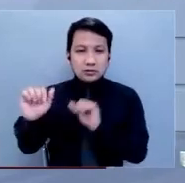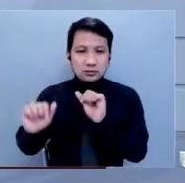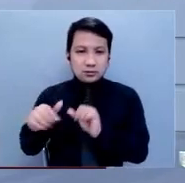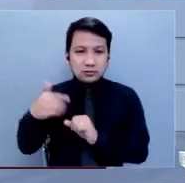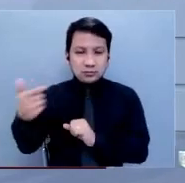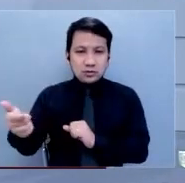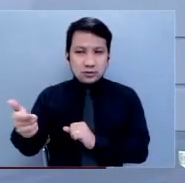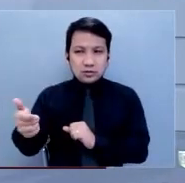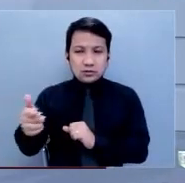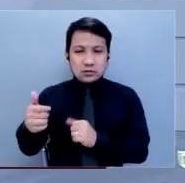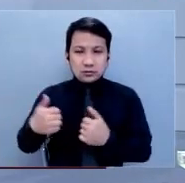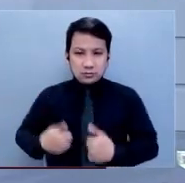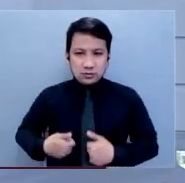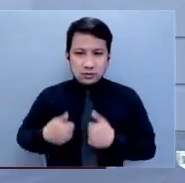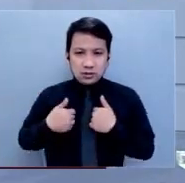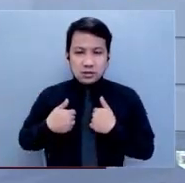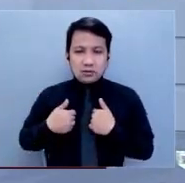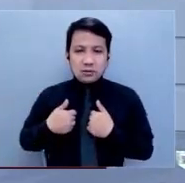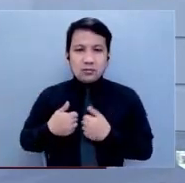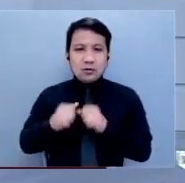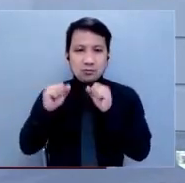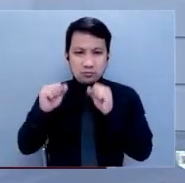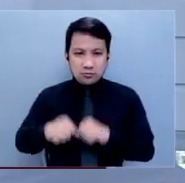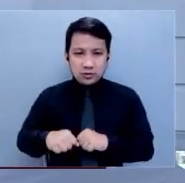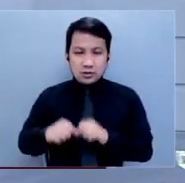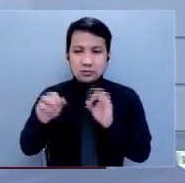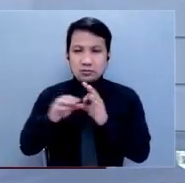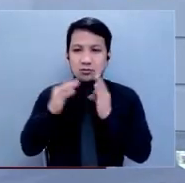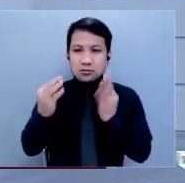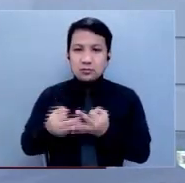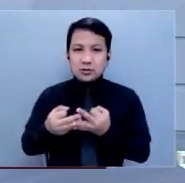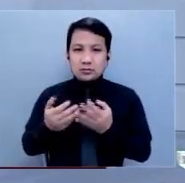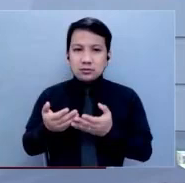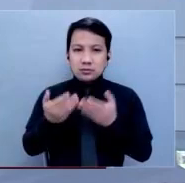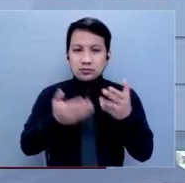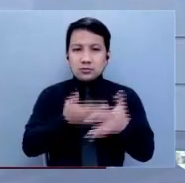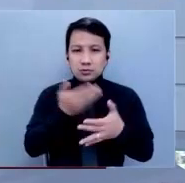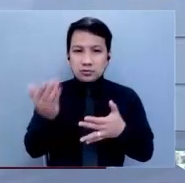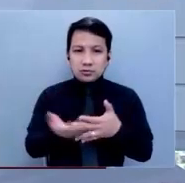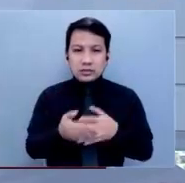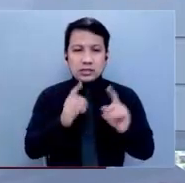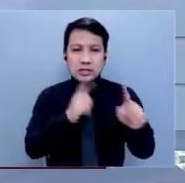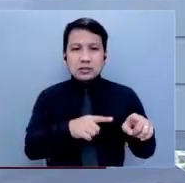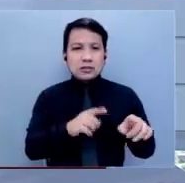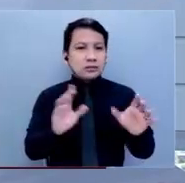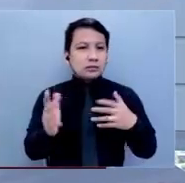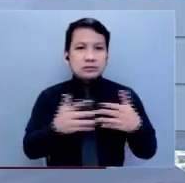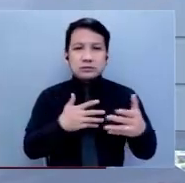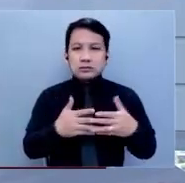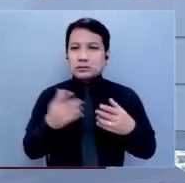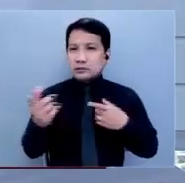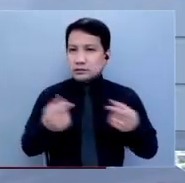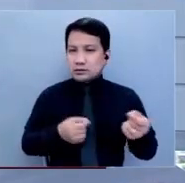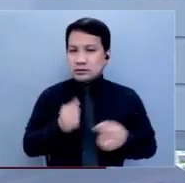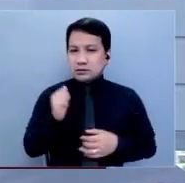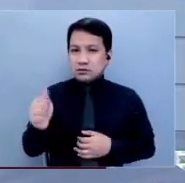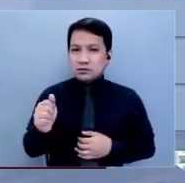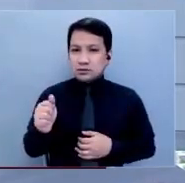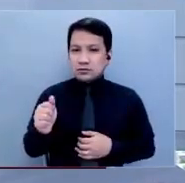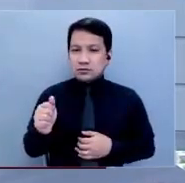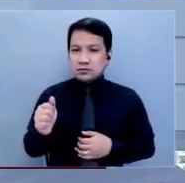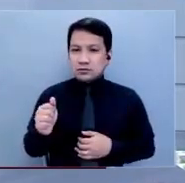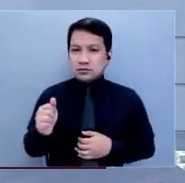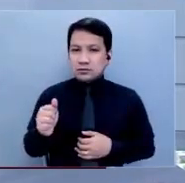mga address. May pagkakataon daw ang pamilya na magsampa ng reklamo pero hindi raw ito ginawa. Tila pumitik din ang Korte